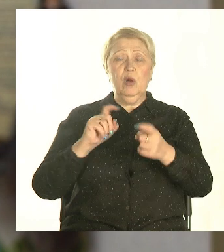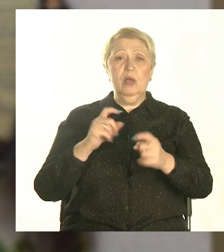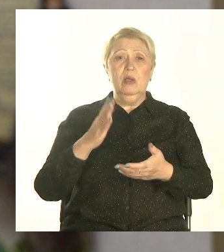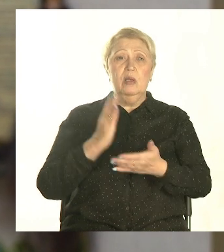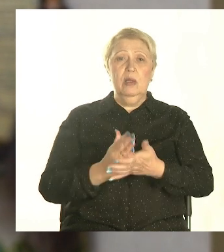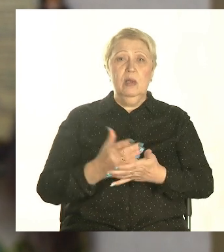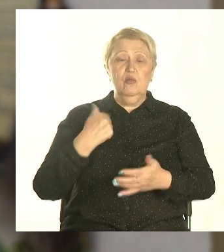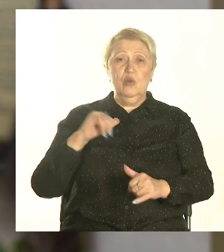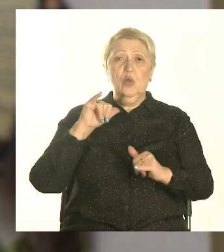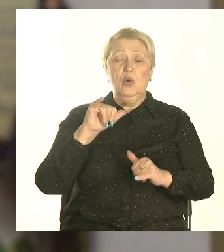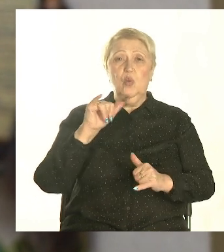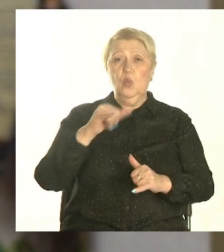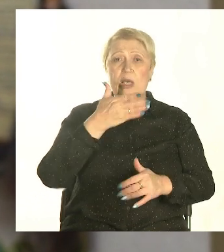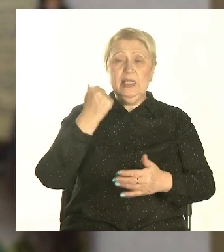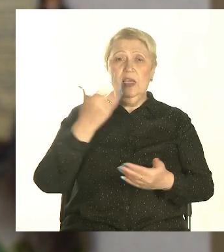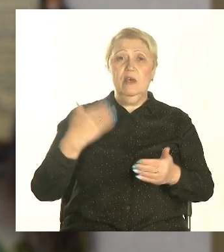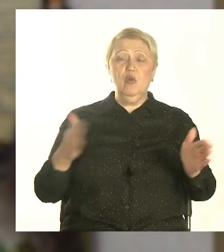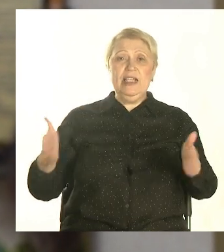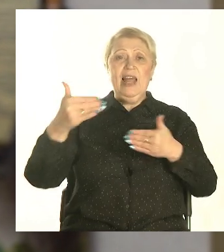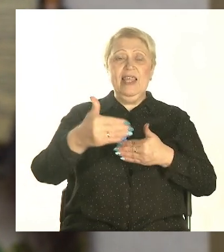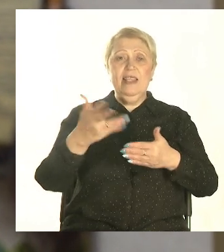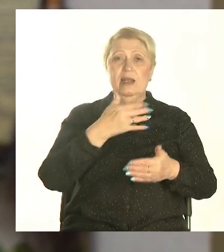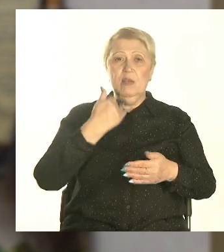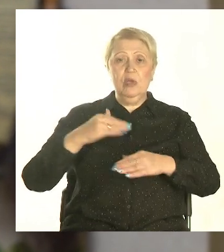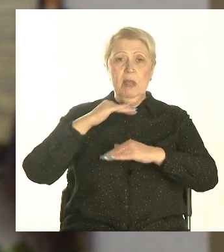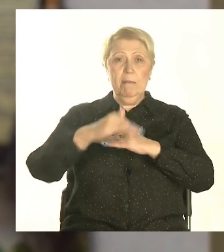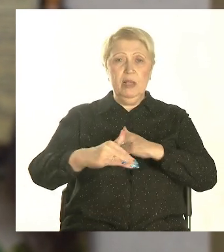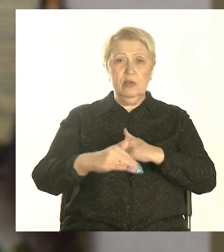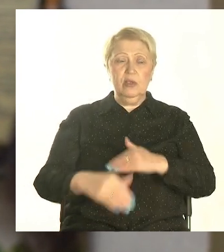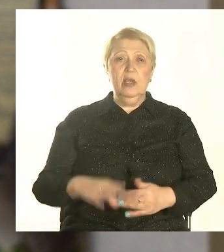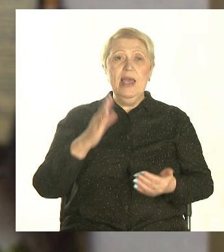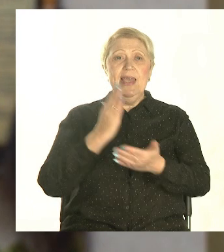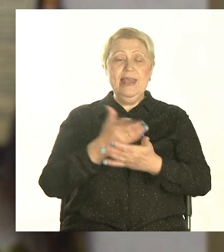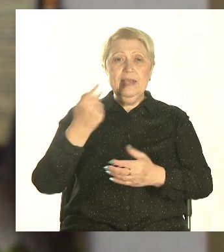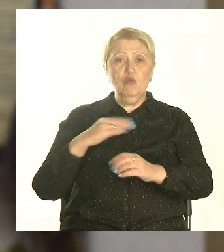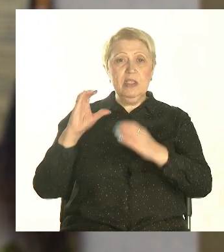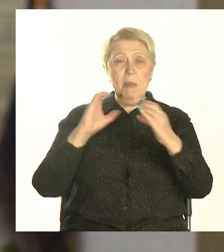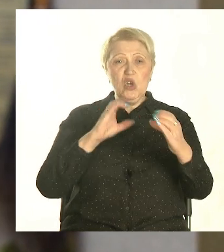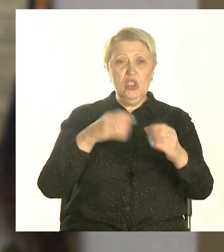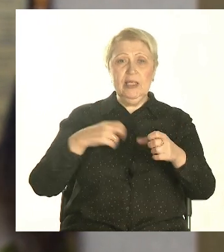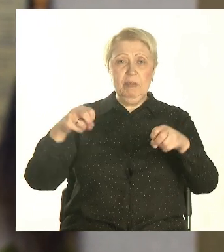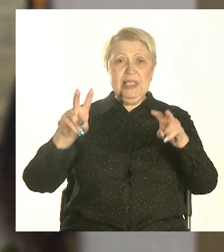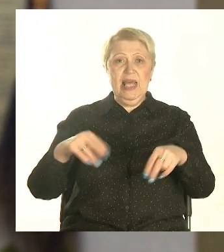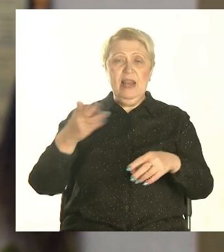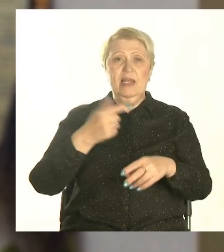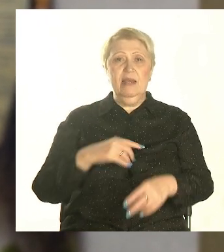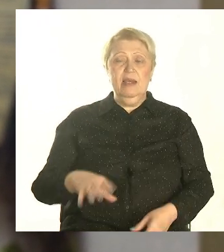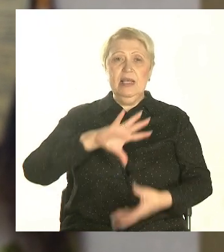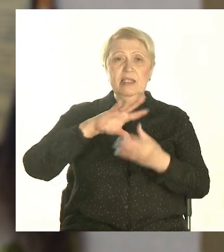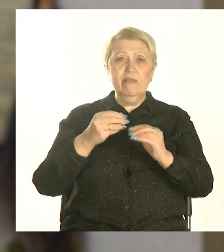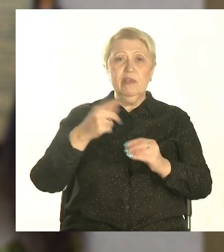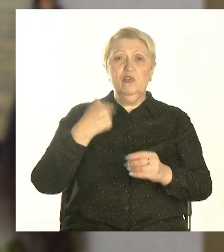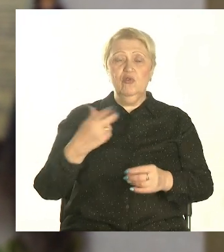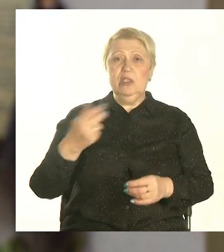контейнерной площадки, значит, вроде бы как нам услуга не оказывается. Но рекоператор, он вывозит мусор со всего города Хабаровска. И без разницы, где он забрал